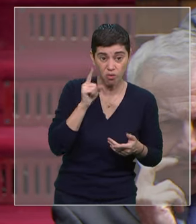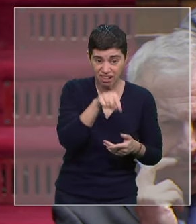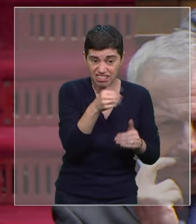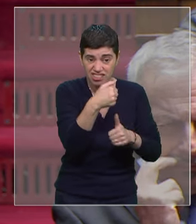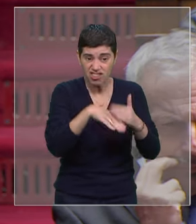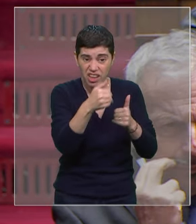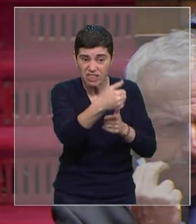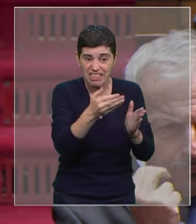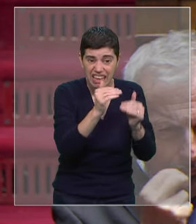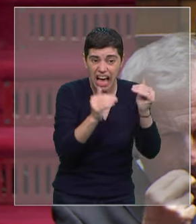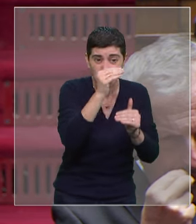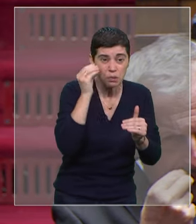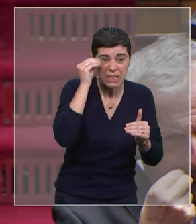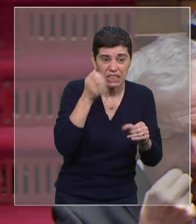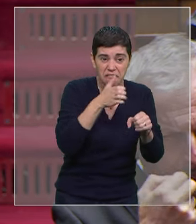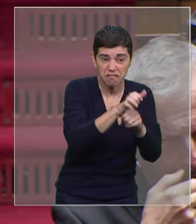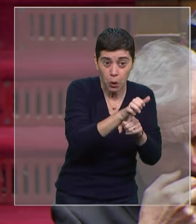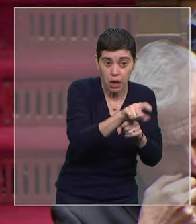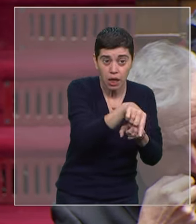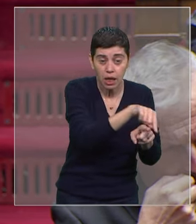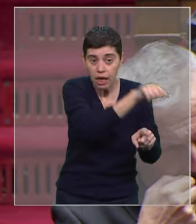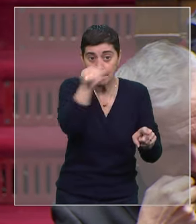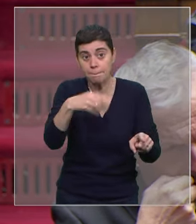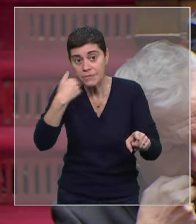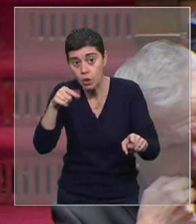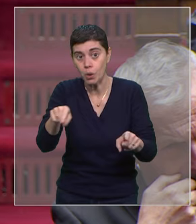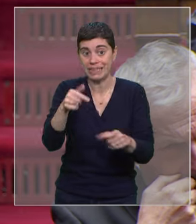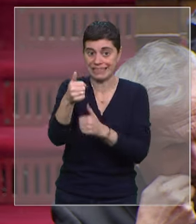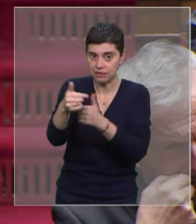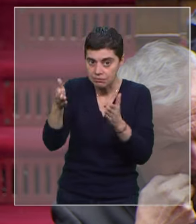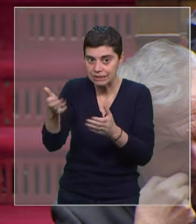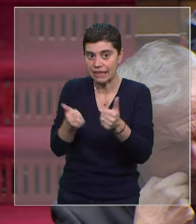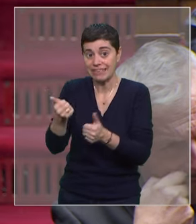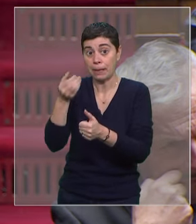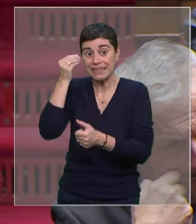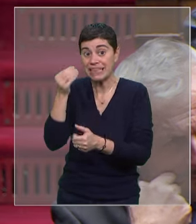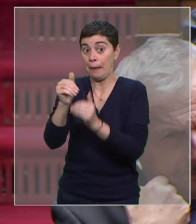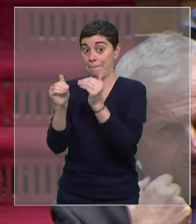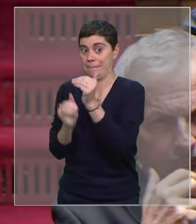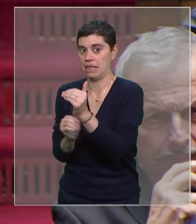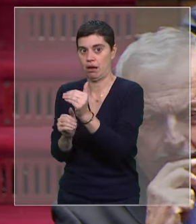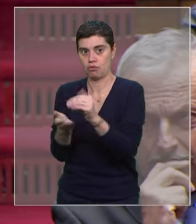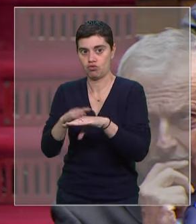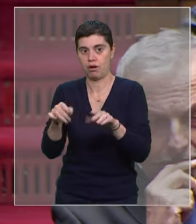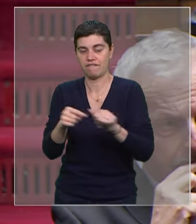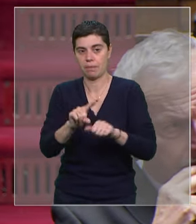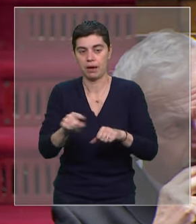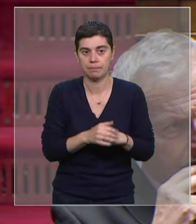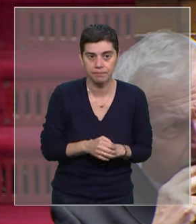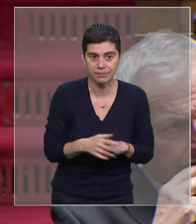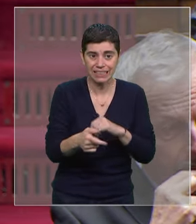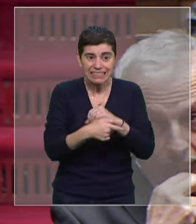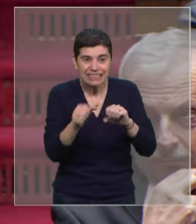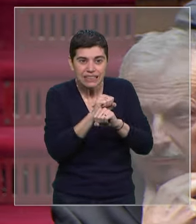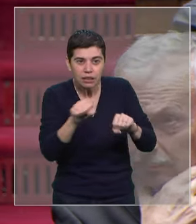adultes alors qu'elle aurait dû être prise en charge dans un service psychiatrique pour mineurs. C'est accepter l'emprise des idéologies terroristes sur des